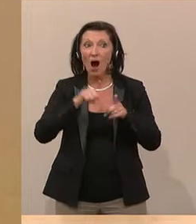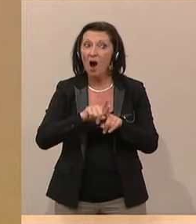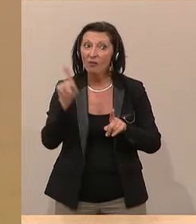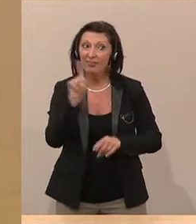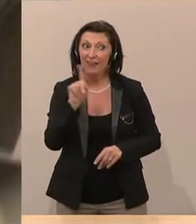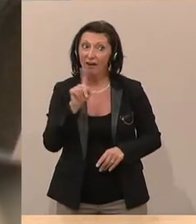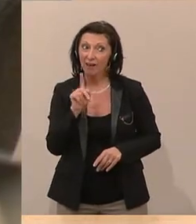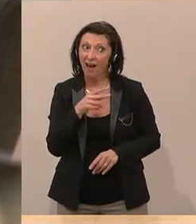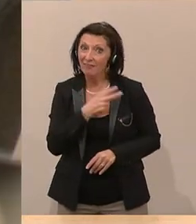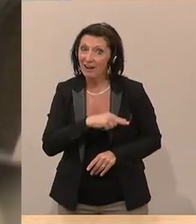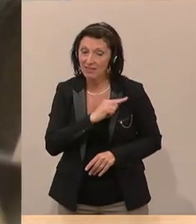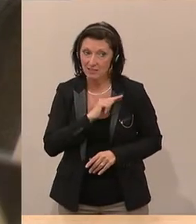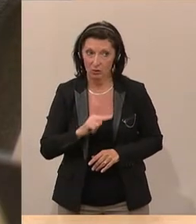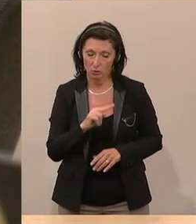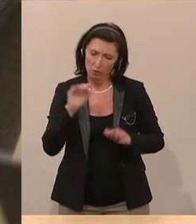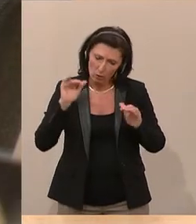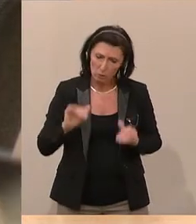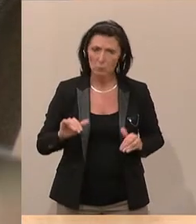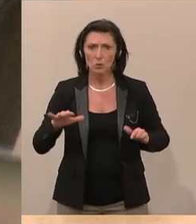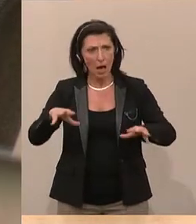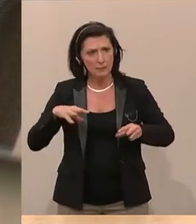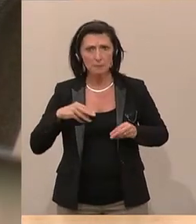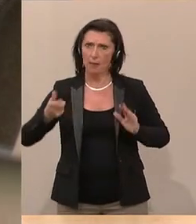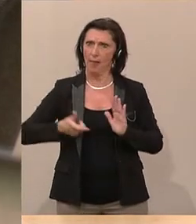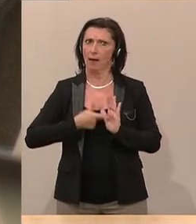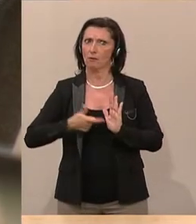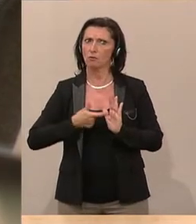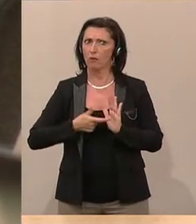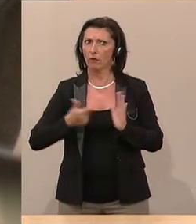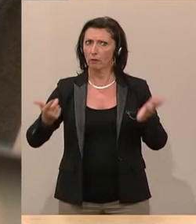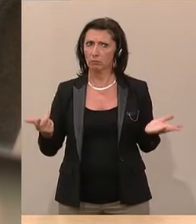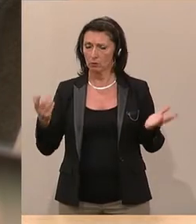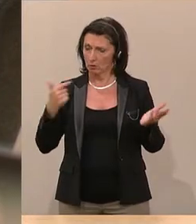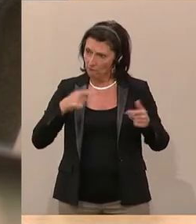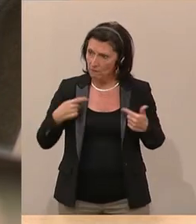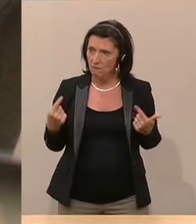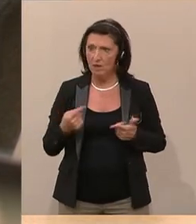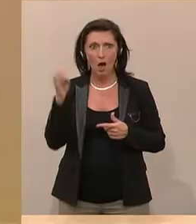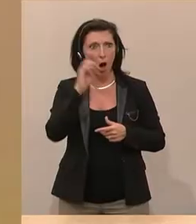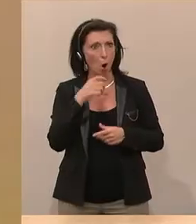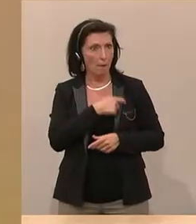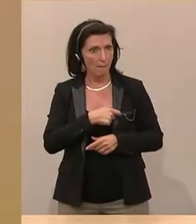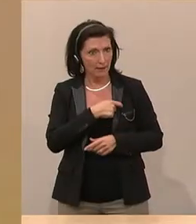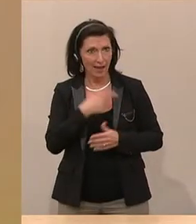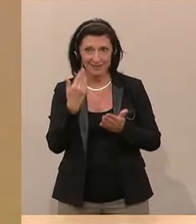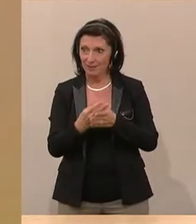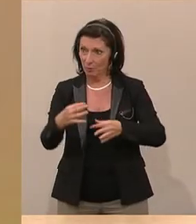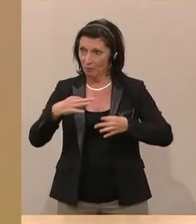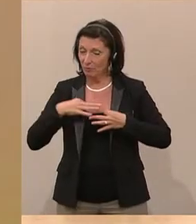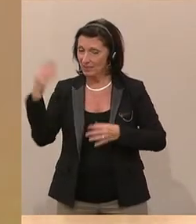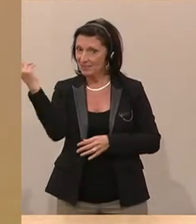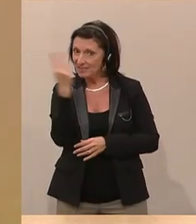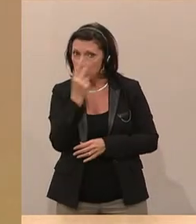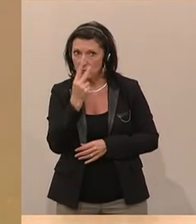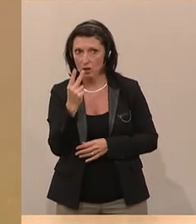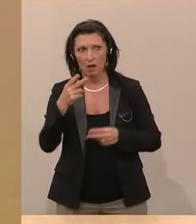werden. Wir müssen uns den Herausforderungen stellen. Und als Europapartei ist es daher für uns eine Selbstverständlichkeit, an